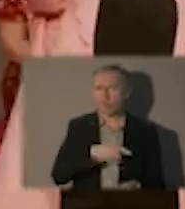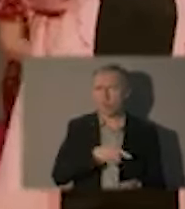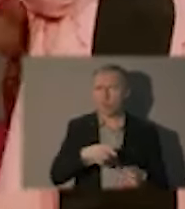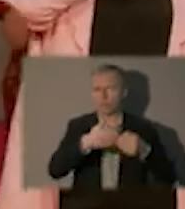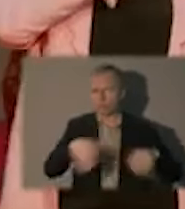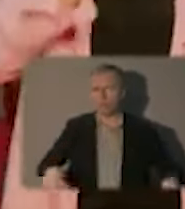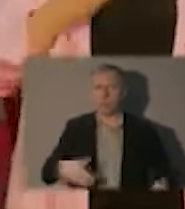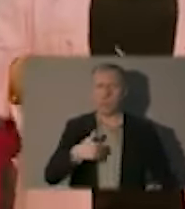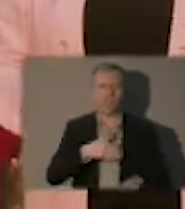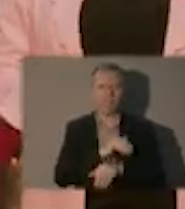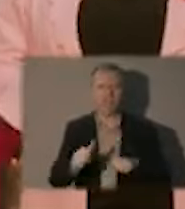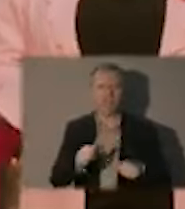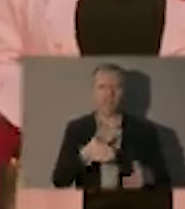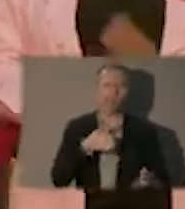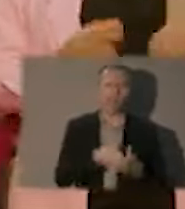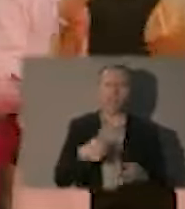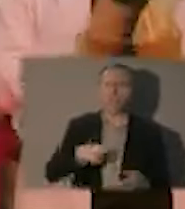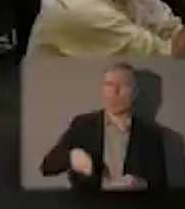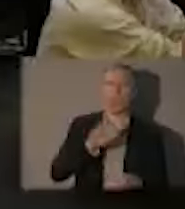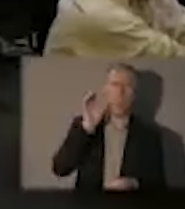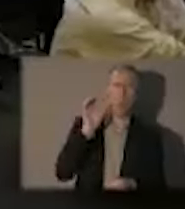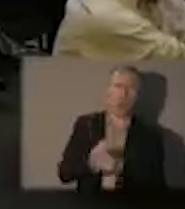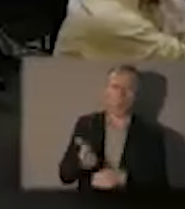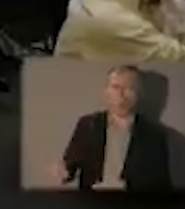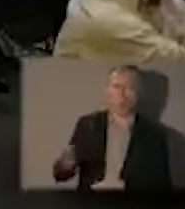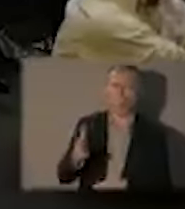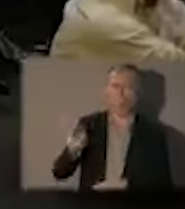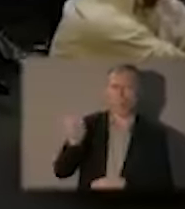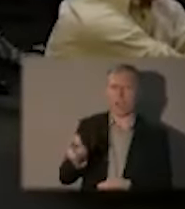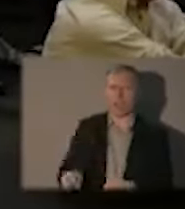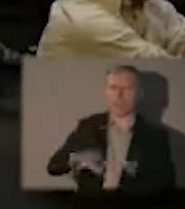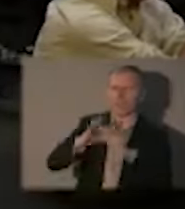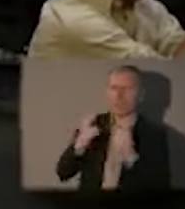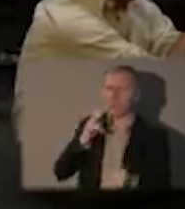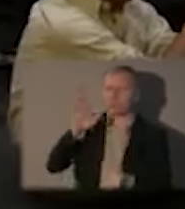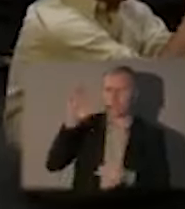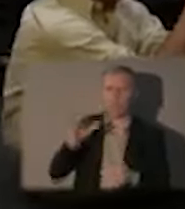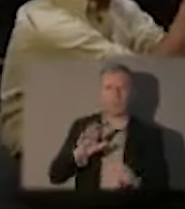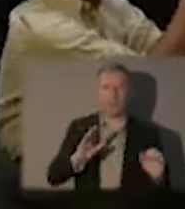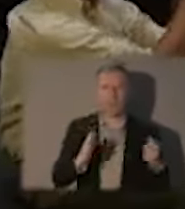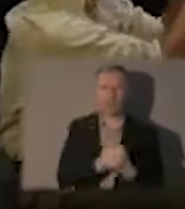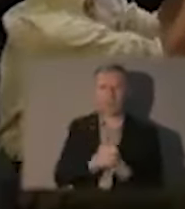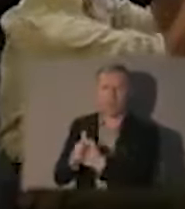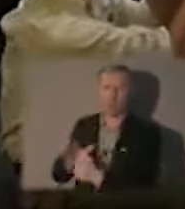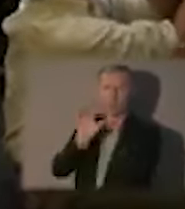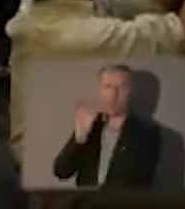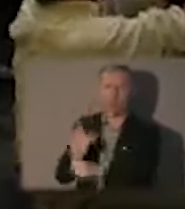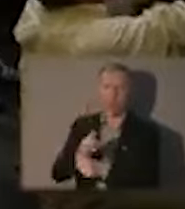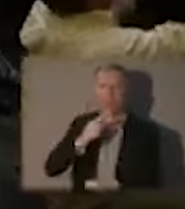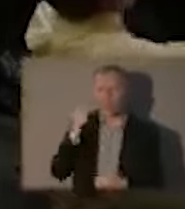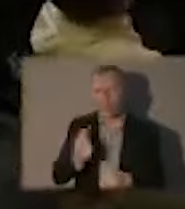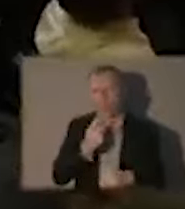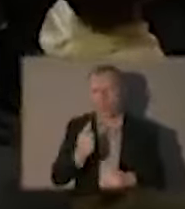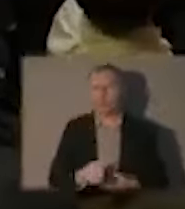sommes avant tout une liste antifasciste, une liste qui combat l'extrême droite. » Et toujours l'extrême